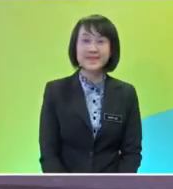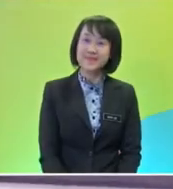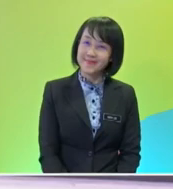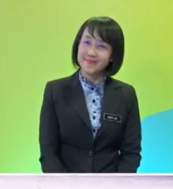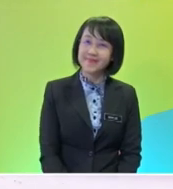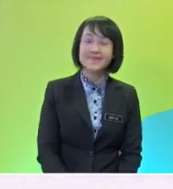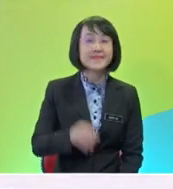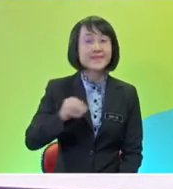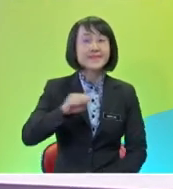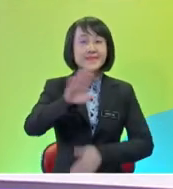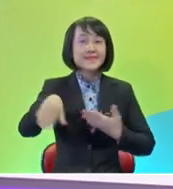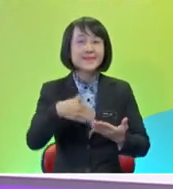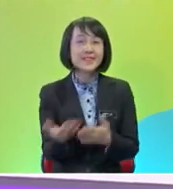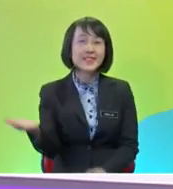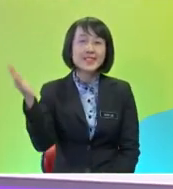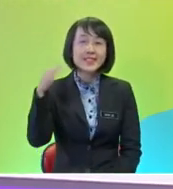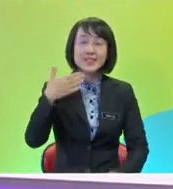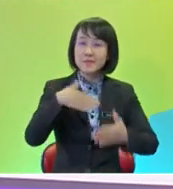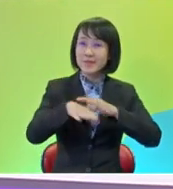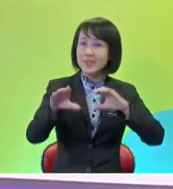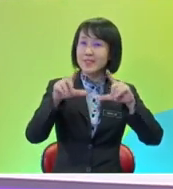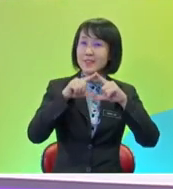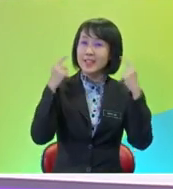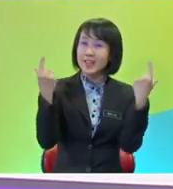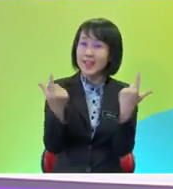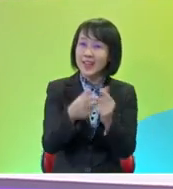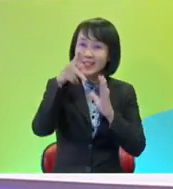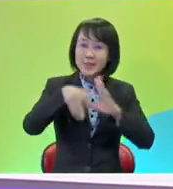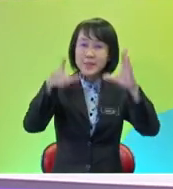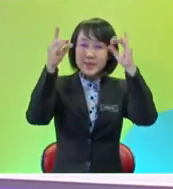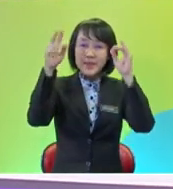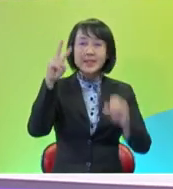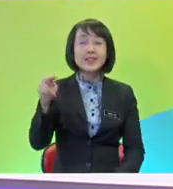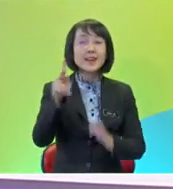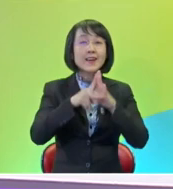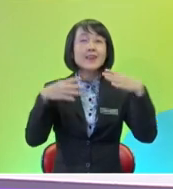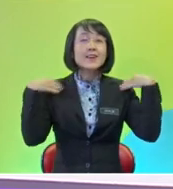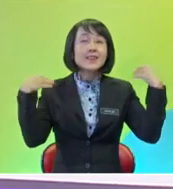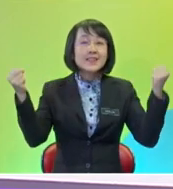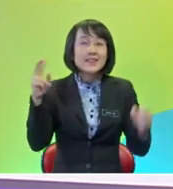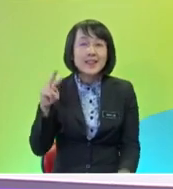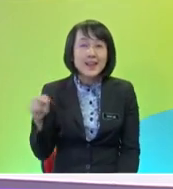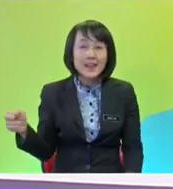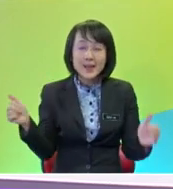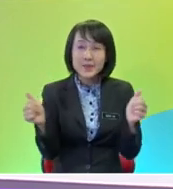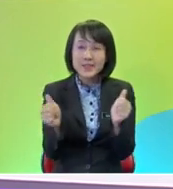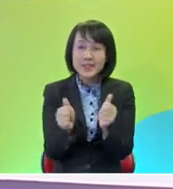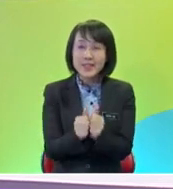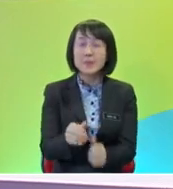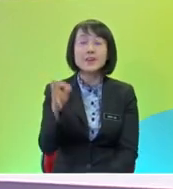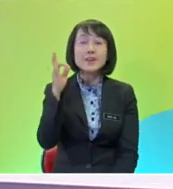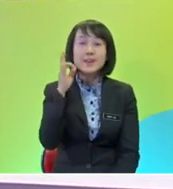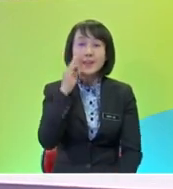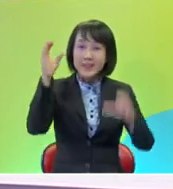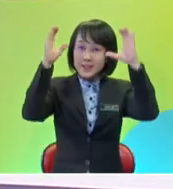Okey, murid-murid semua, jom kita masuk ke kelas pendidikan kesihatan hari ini bersama Kak Syafika dan juga Cikgu Nancy. Baiklah